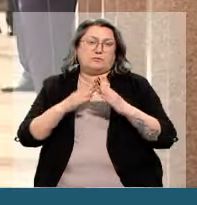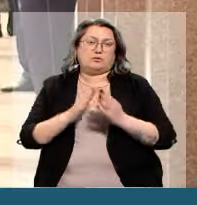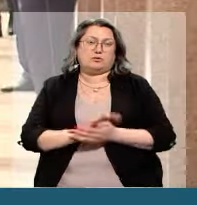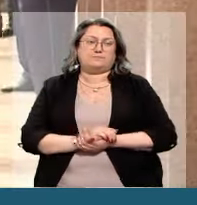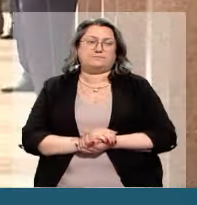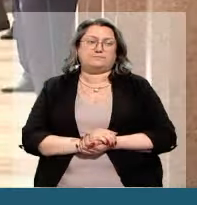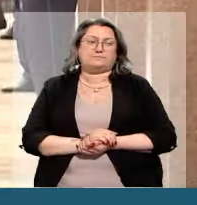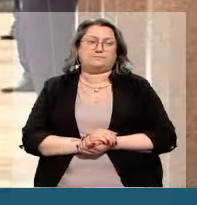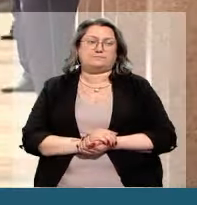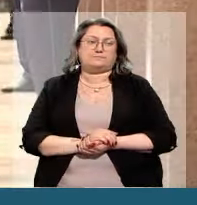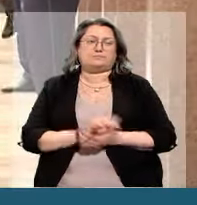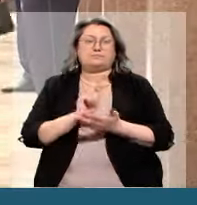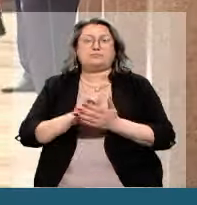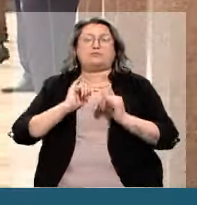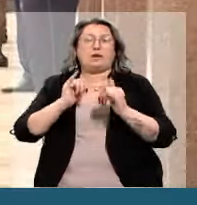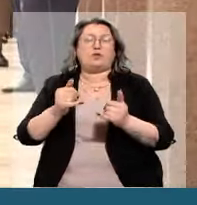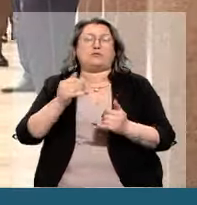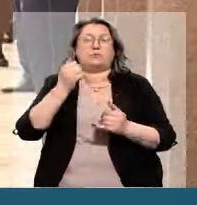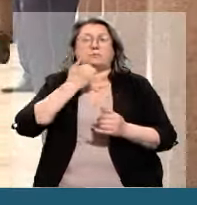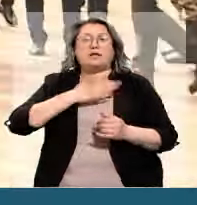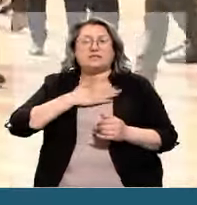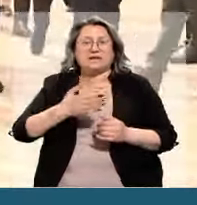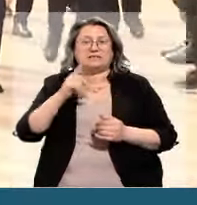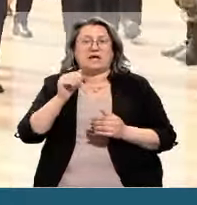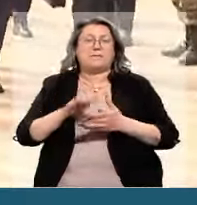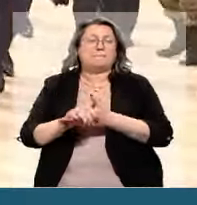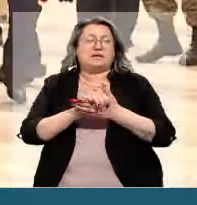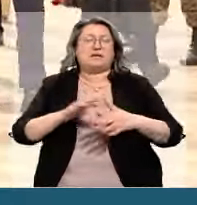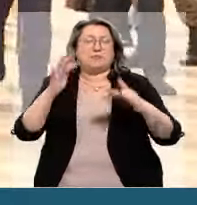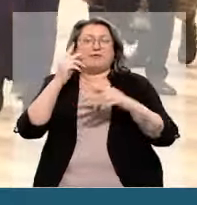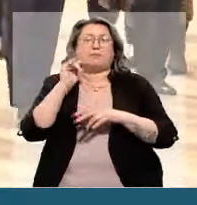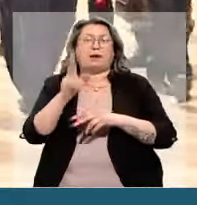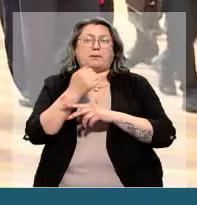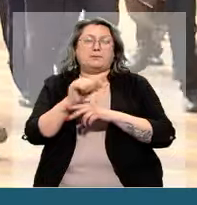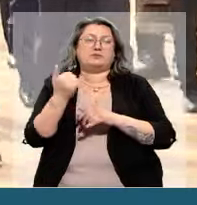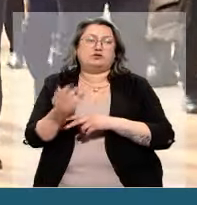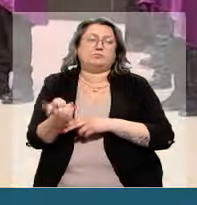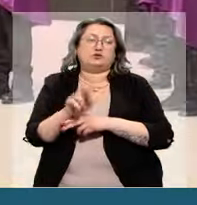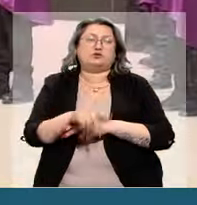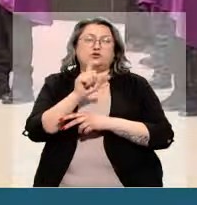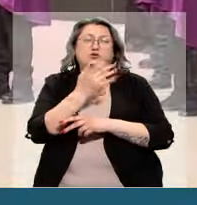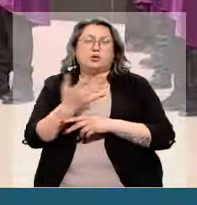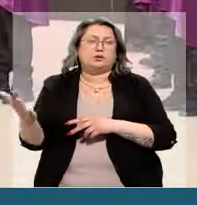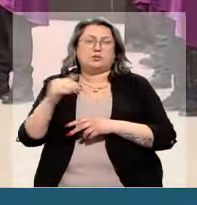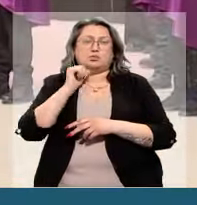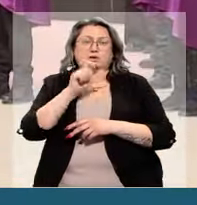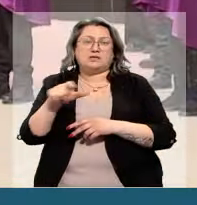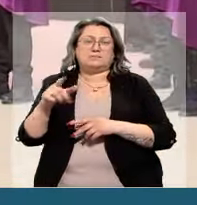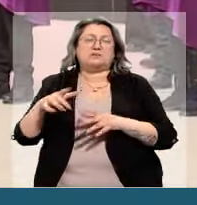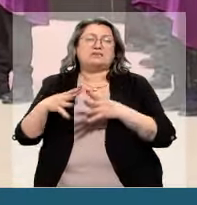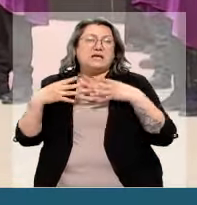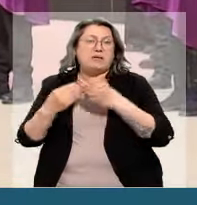домой. Чтобы выразить дань уважения и благодарность за мирное небо, в Парк Победы сегодня пришли сотни кустанайцев.